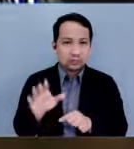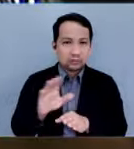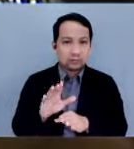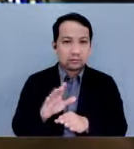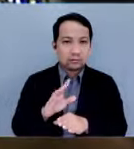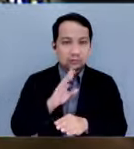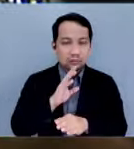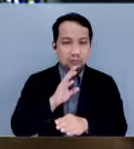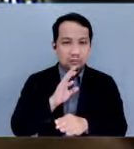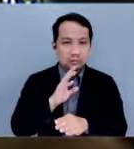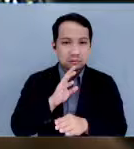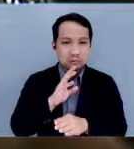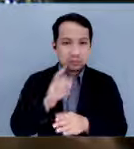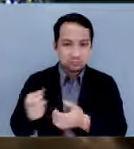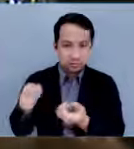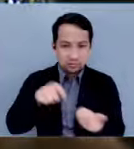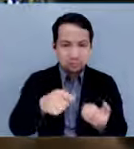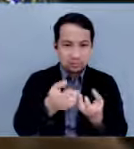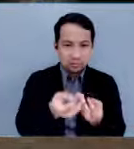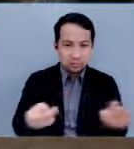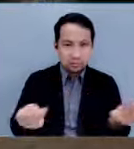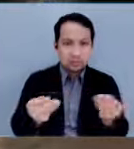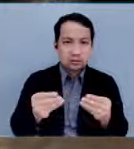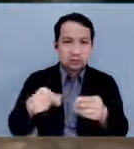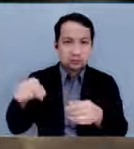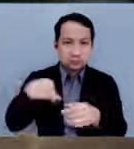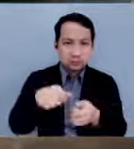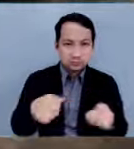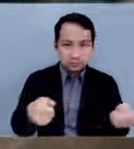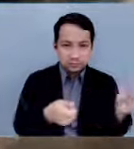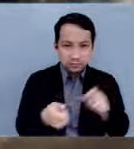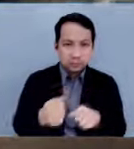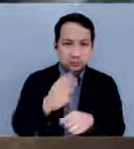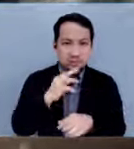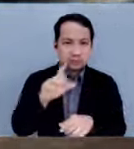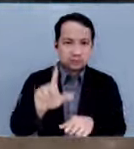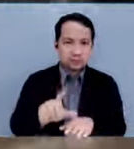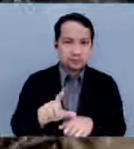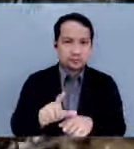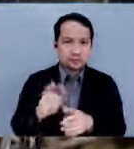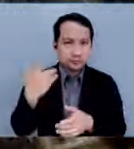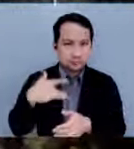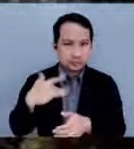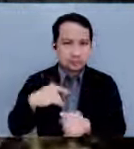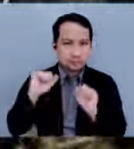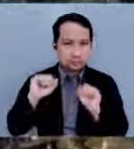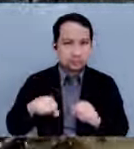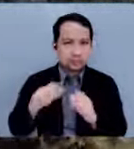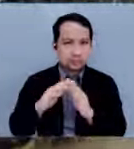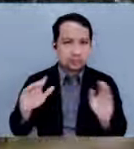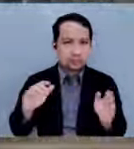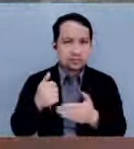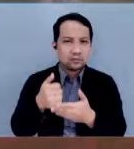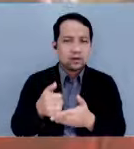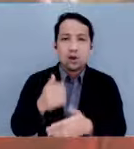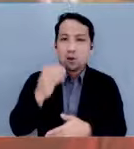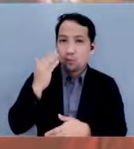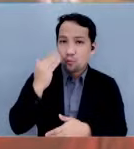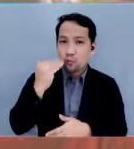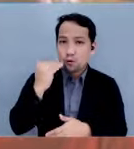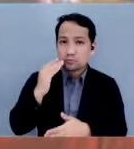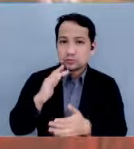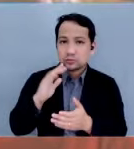pwedeng ipandilig. Malaking tulong na raw kahit ang maliliit na diskarteng ito. Iniiwasan natin na